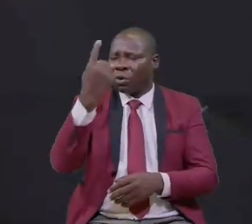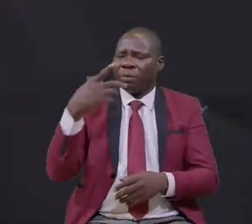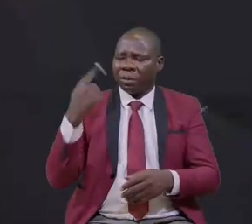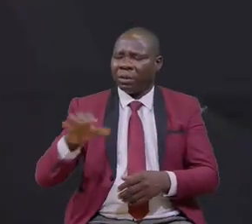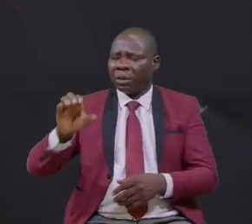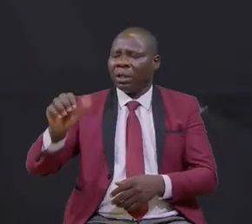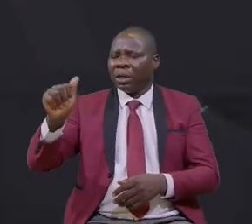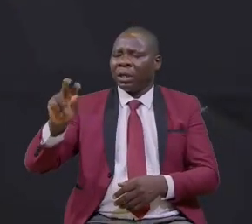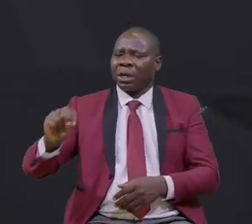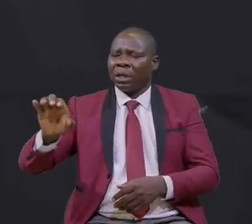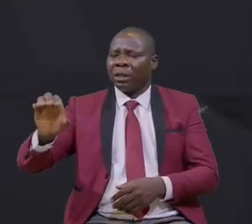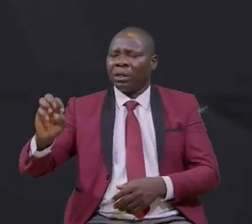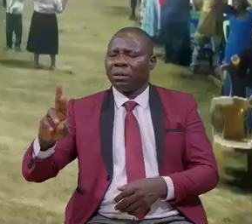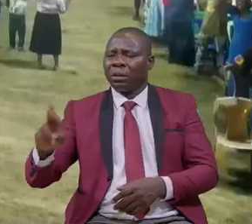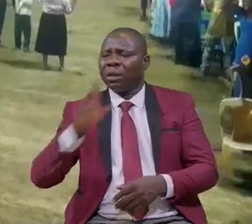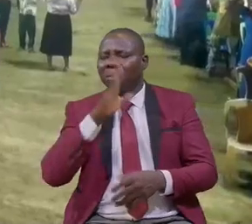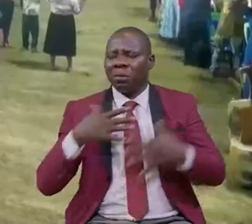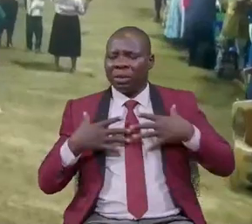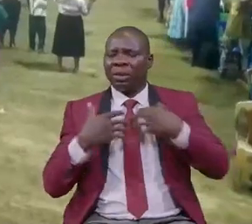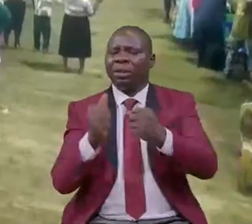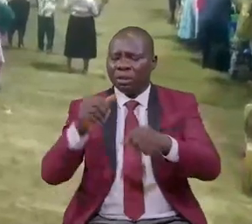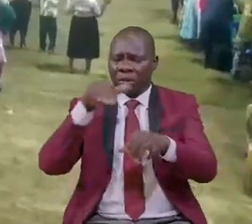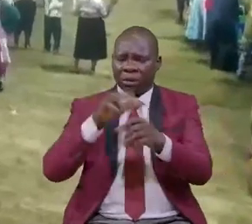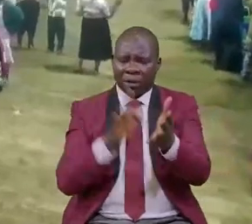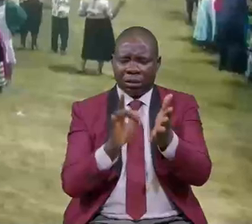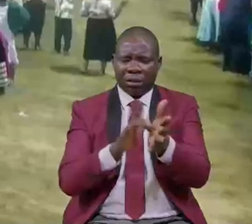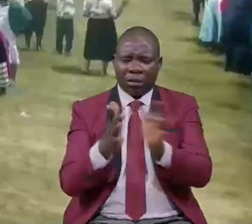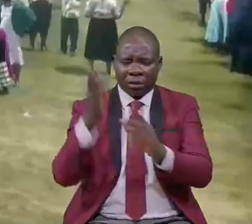sois guéri au nom de Jésus.